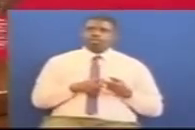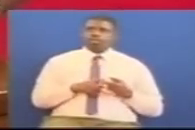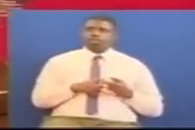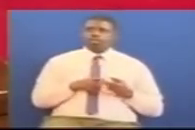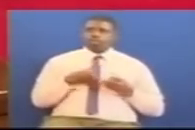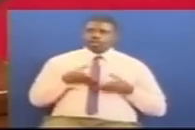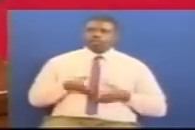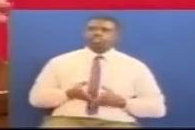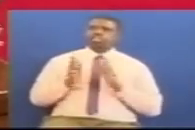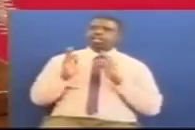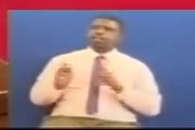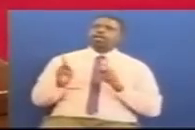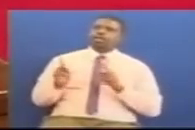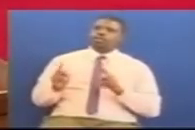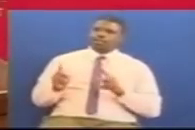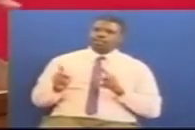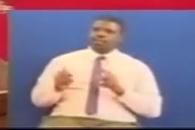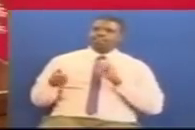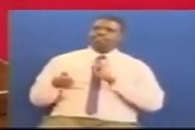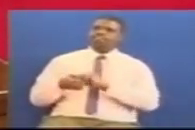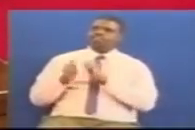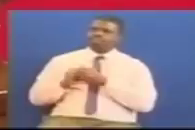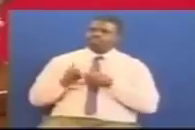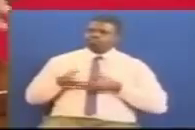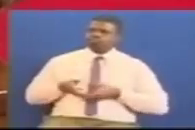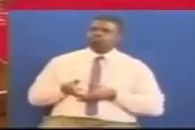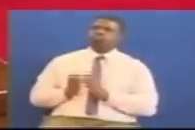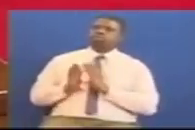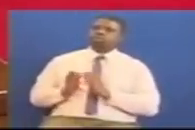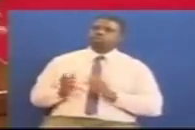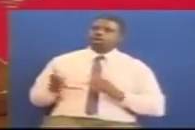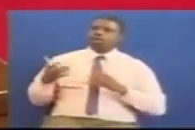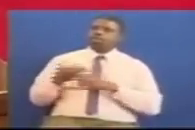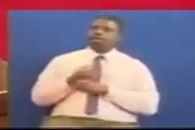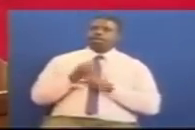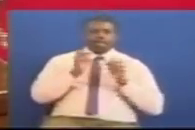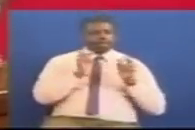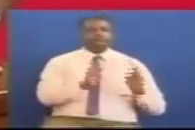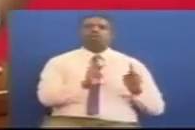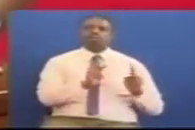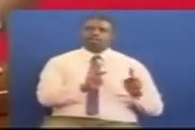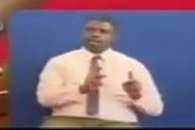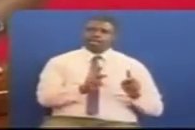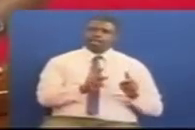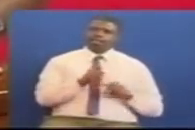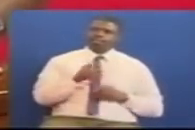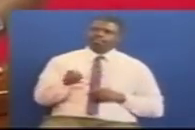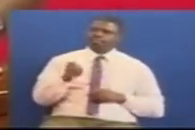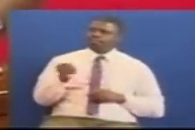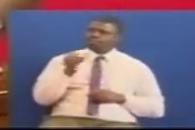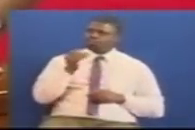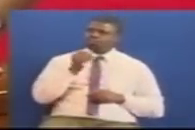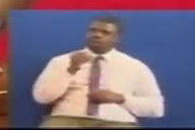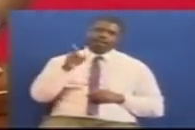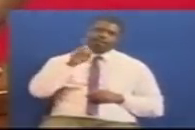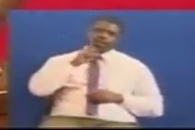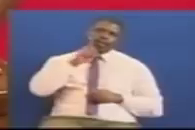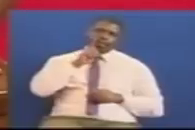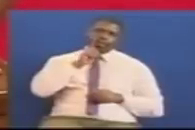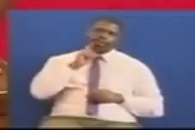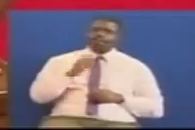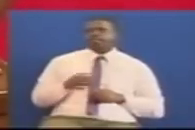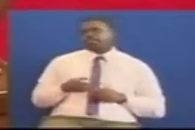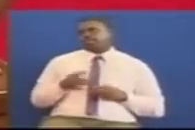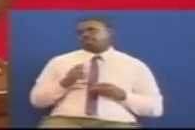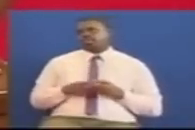wanawazalisha kama kawaida, na hata vifaa vya kujifungulia wanavipata kama kawaida, na hata vile vyakula ambavyo akina mama vinachochewa